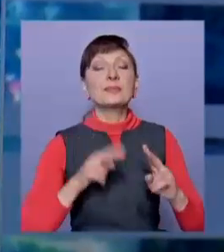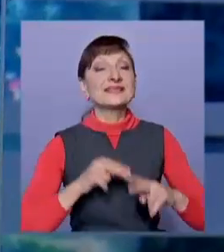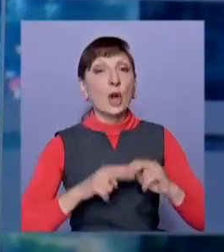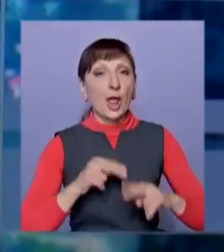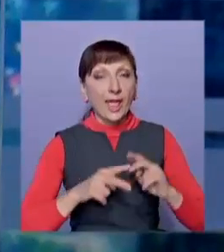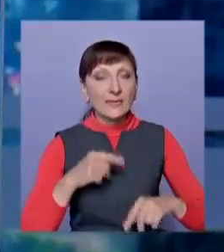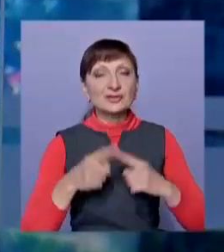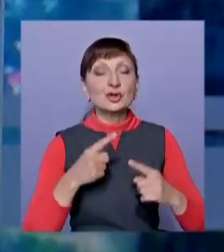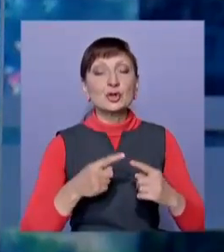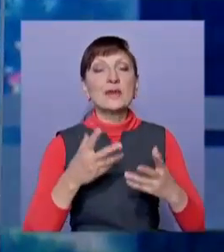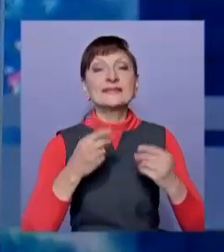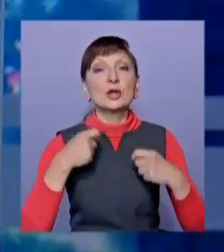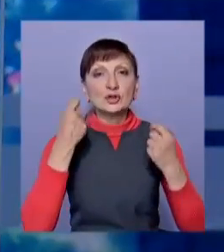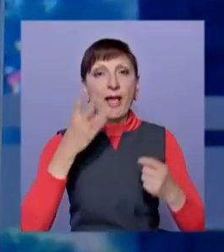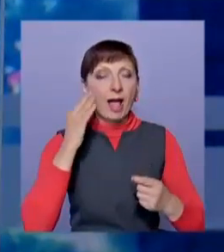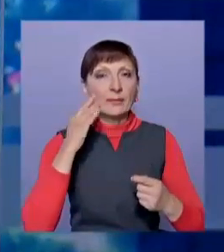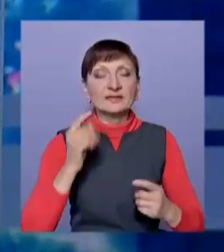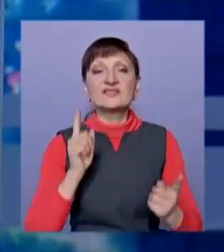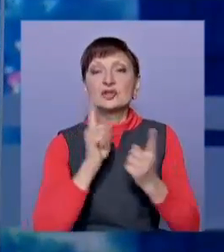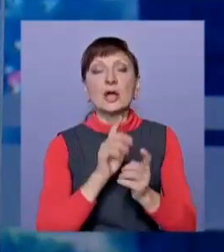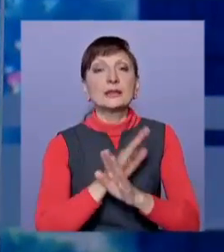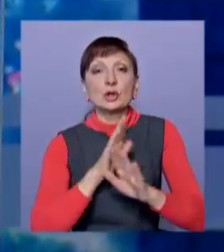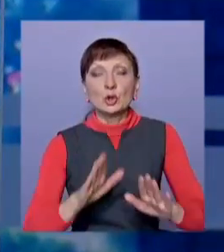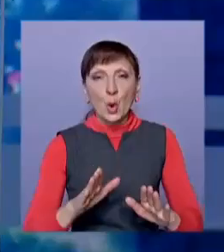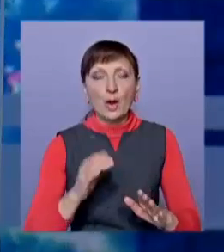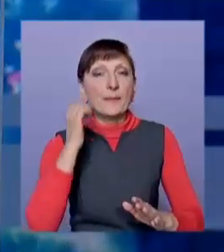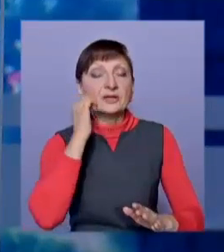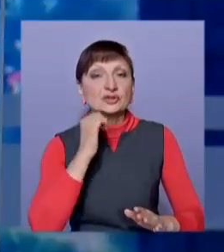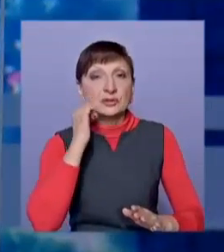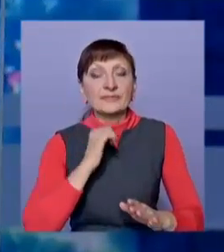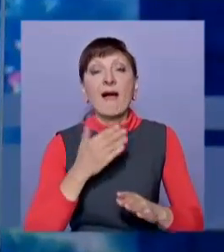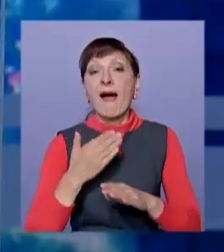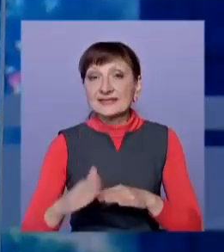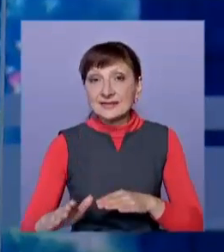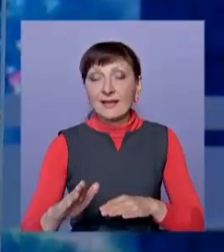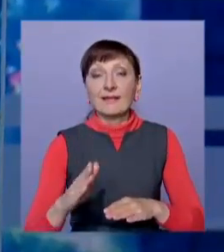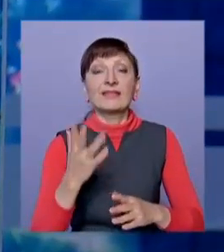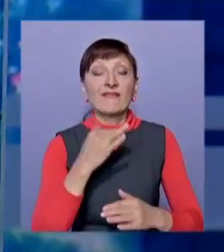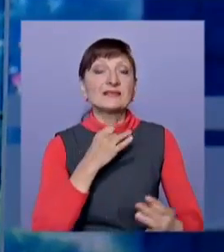настроением очередной день рождения Алматы встречают не только наши старожилы. Отдельно мне бы хотелось